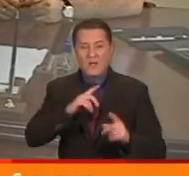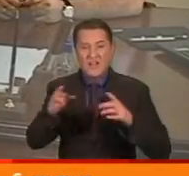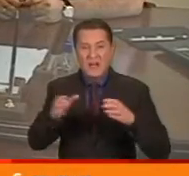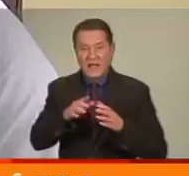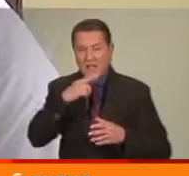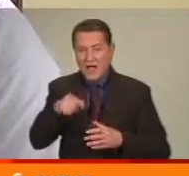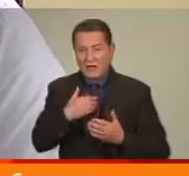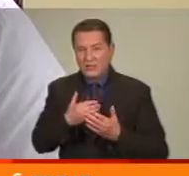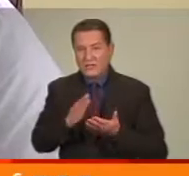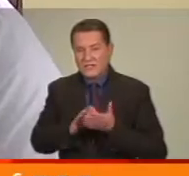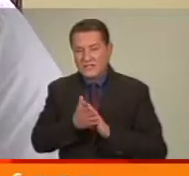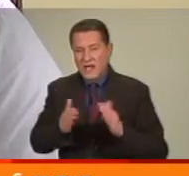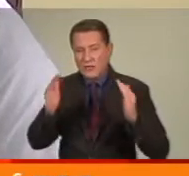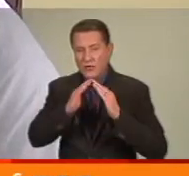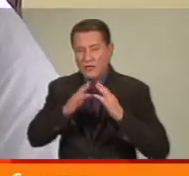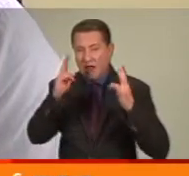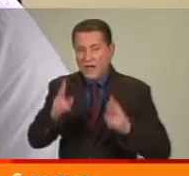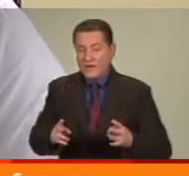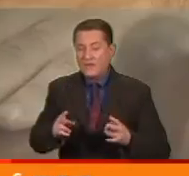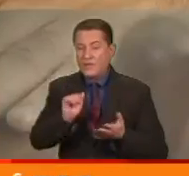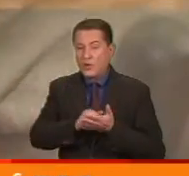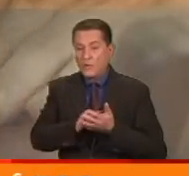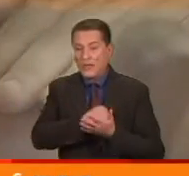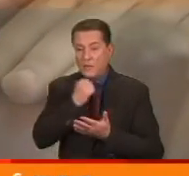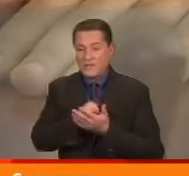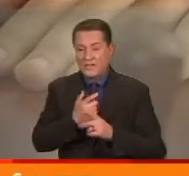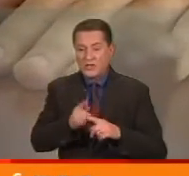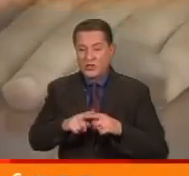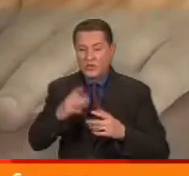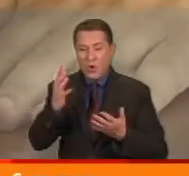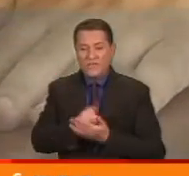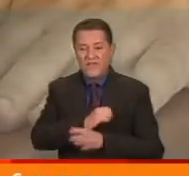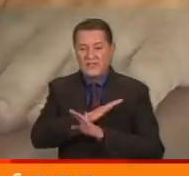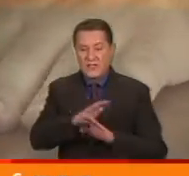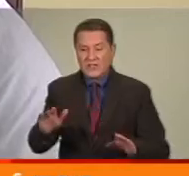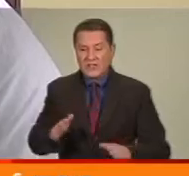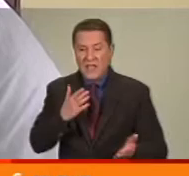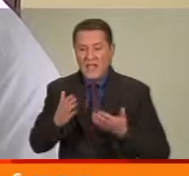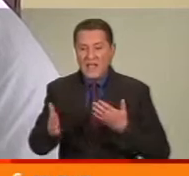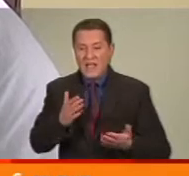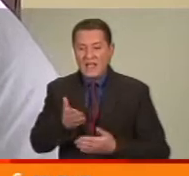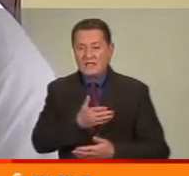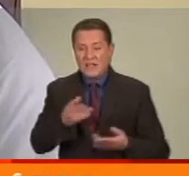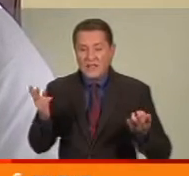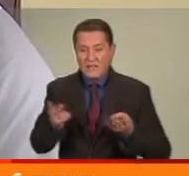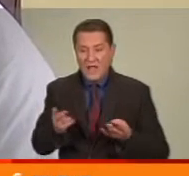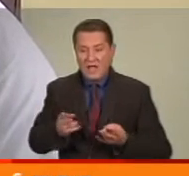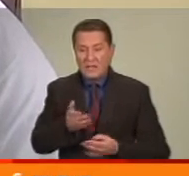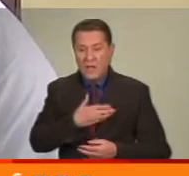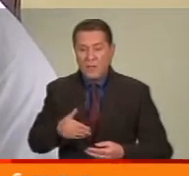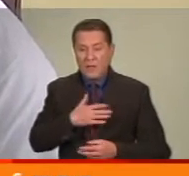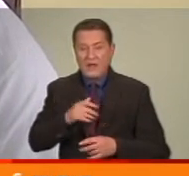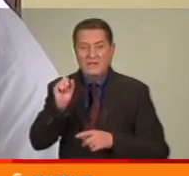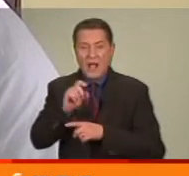ніби й аварійний. Утім, жодного документа на підтвердження цього там так і не знайшли. Ну, якщо треба, ми освіжимо, мабуть, закажемо